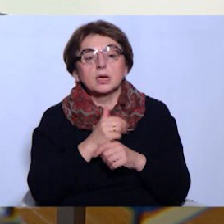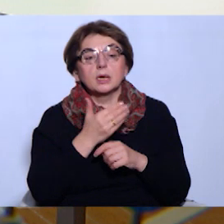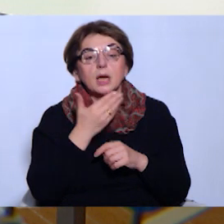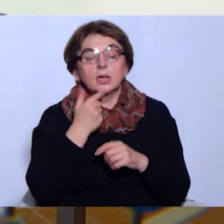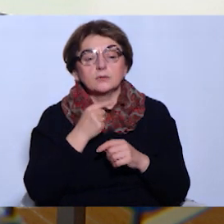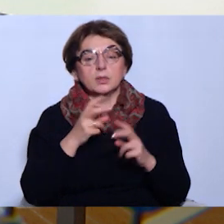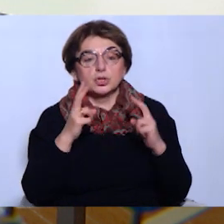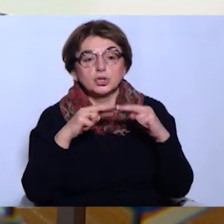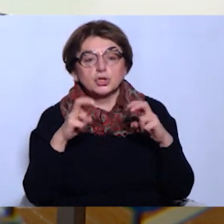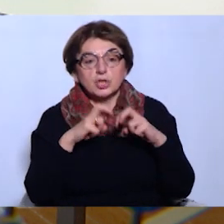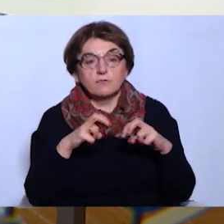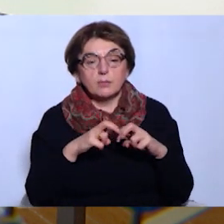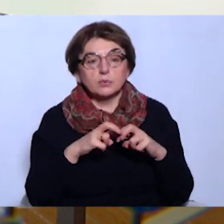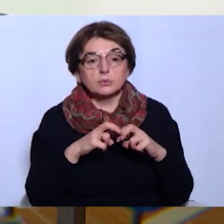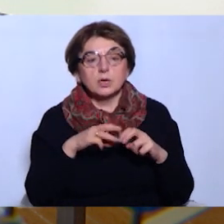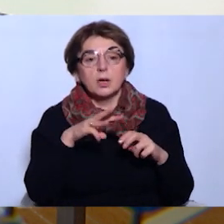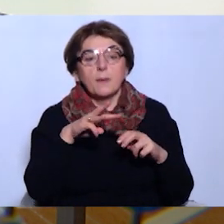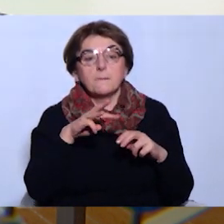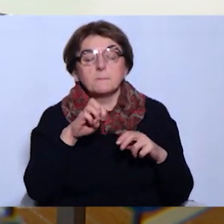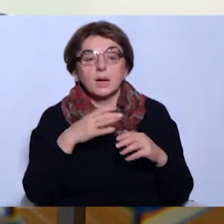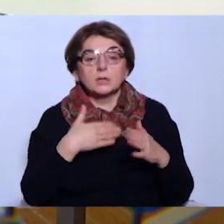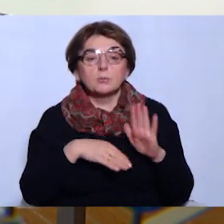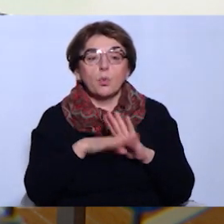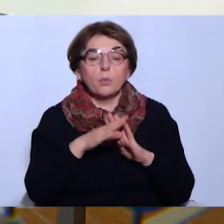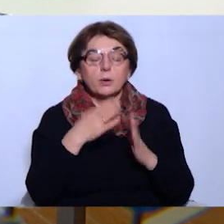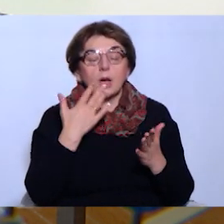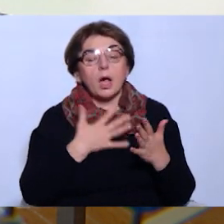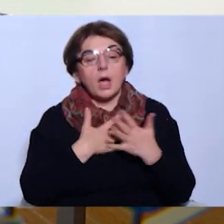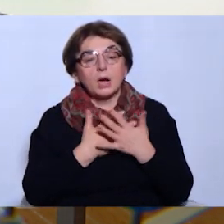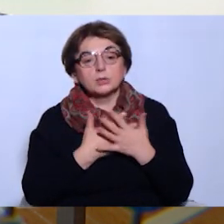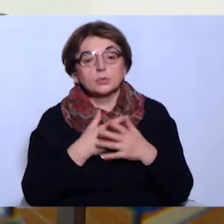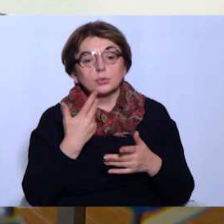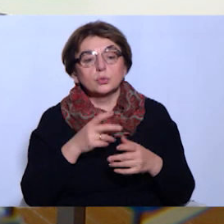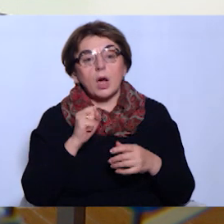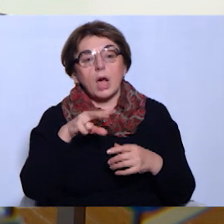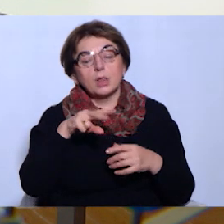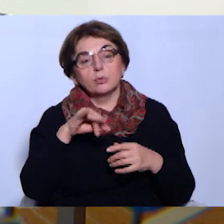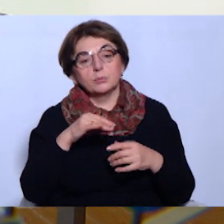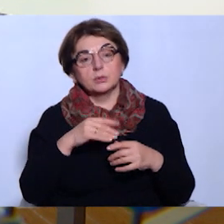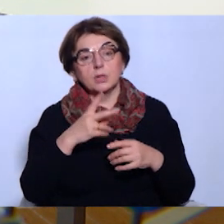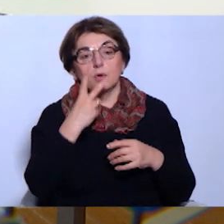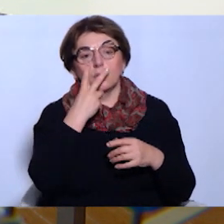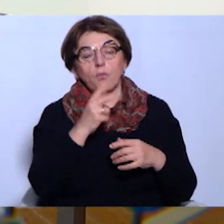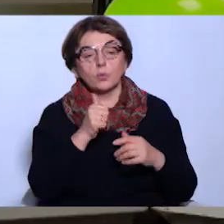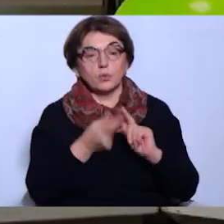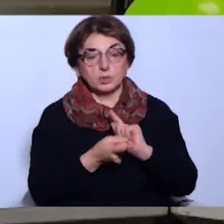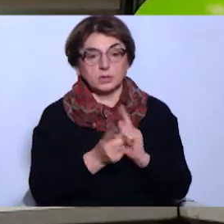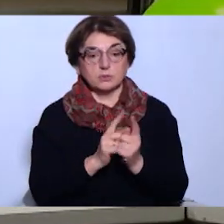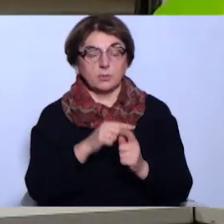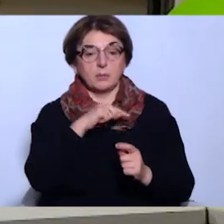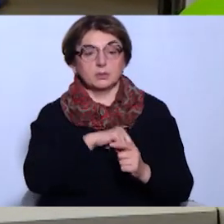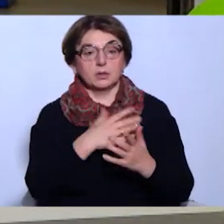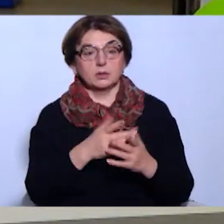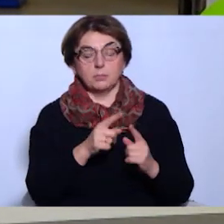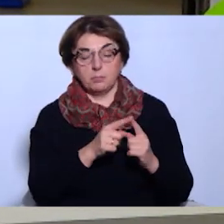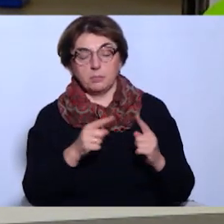ძალიან მარტივად შევამოწმოთ ახლა, მაგნიუმია უფრო აქტიური თუ ალუმინი. იმისათვის, რომ ნახოთ, თუ როგორ იცვლება